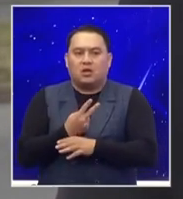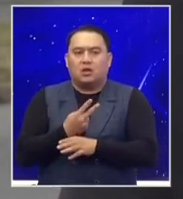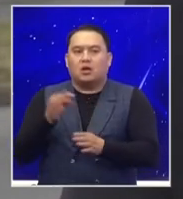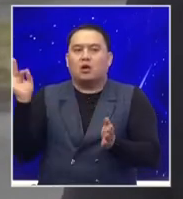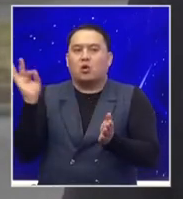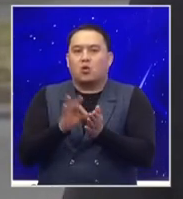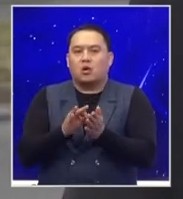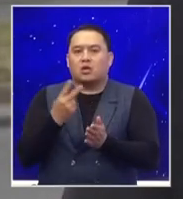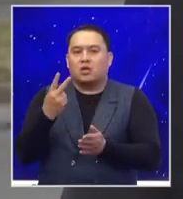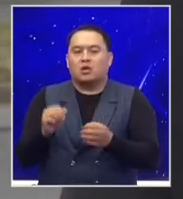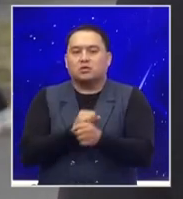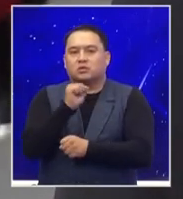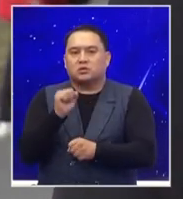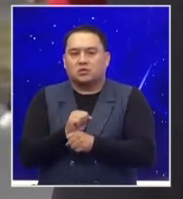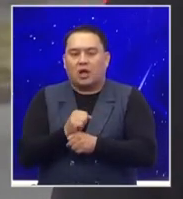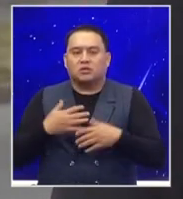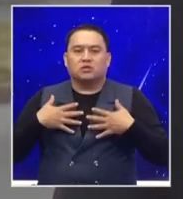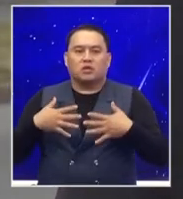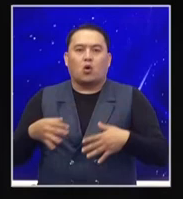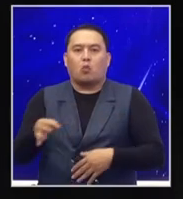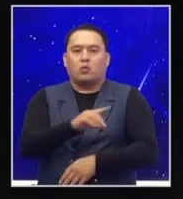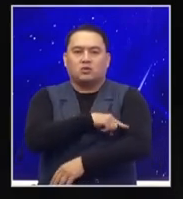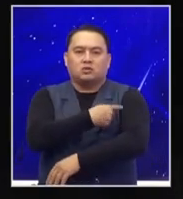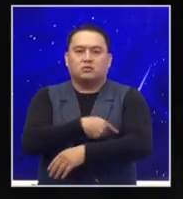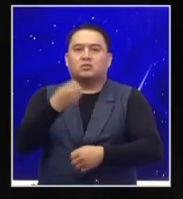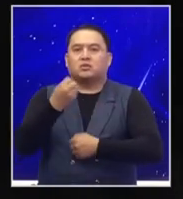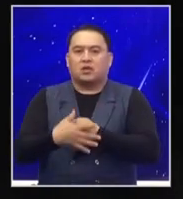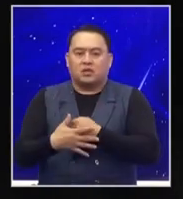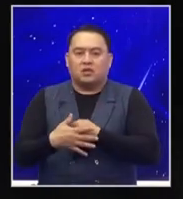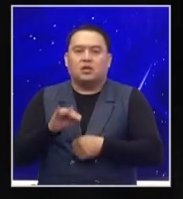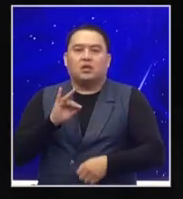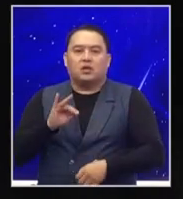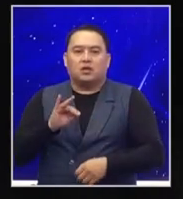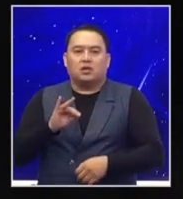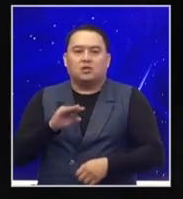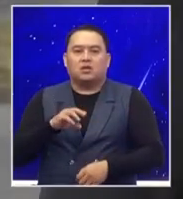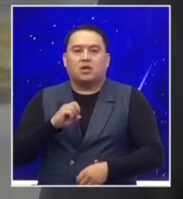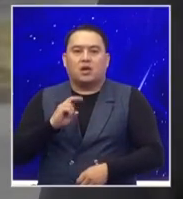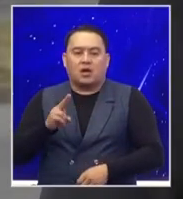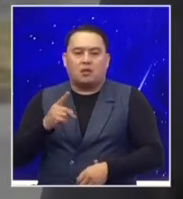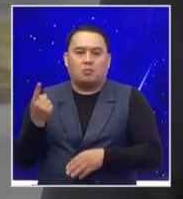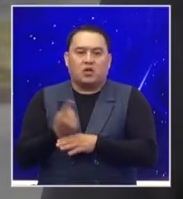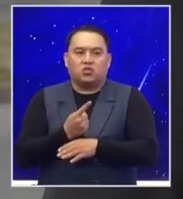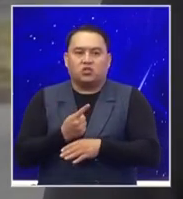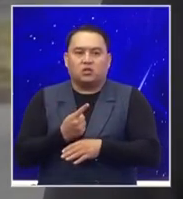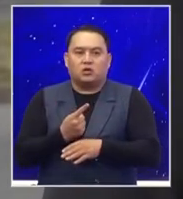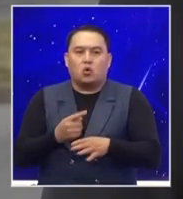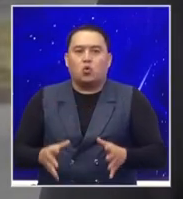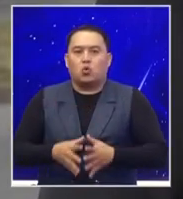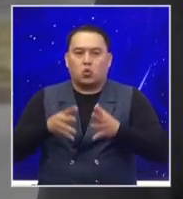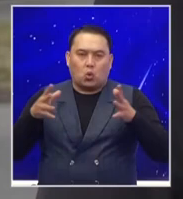отырмыз, 2 кислородный станция ол областной перинатальный центр, біздің және де Шелек ауданы бірінші толқында өте